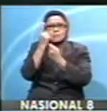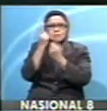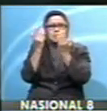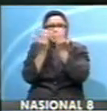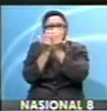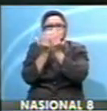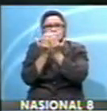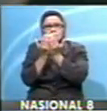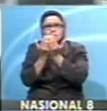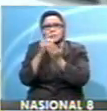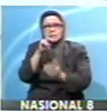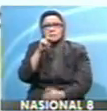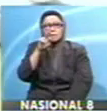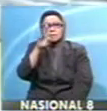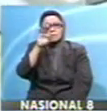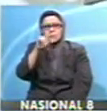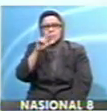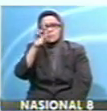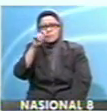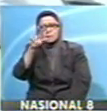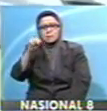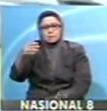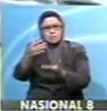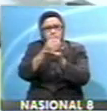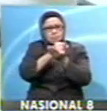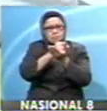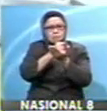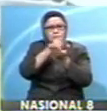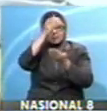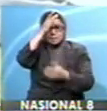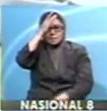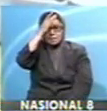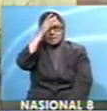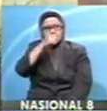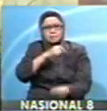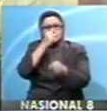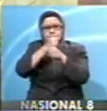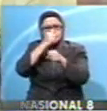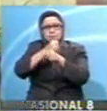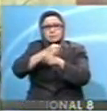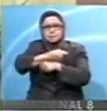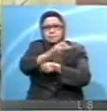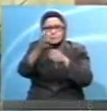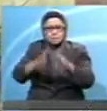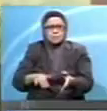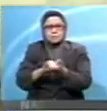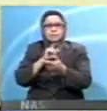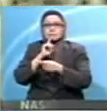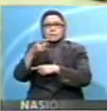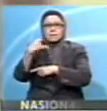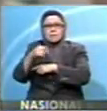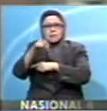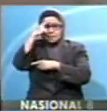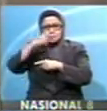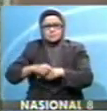Menengah kebangsaan Kubang rotan pendapat balani Ismail yang bekerja sebagai nelayan jelas tidak mampu menampung